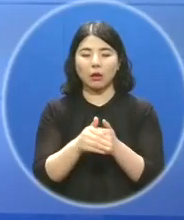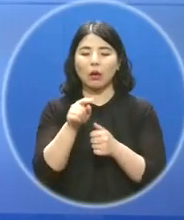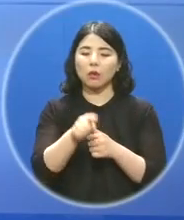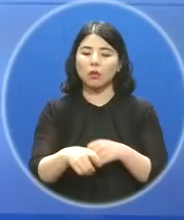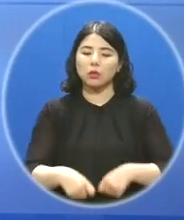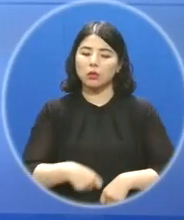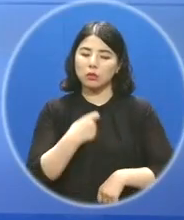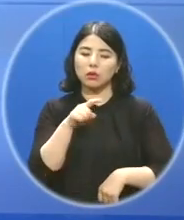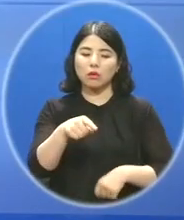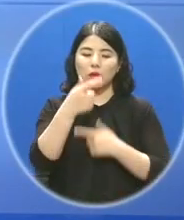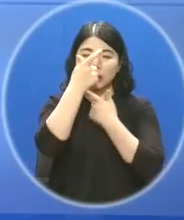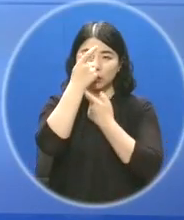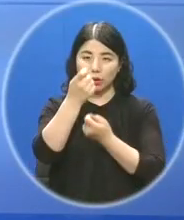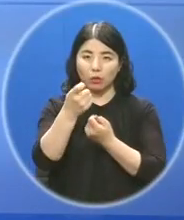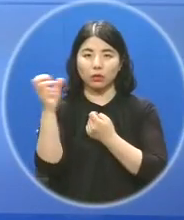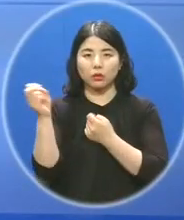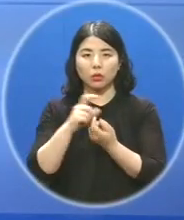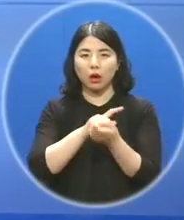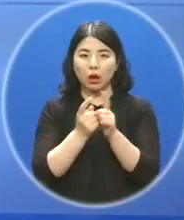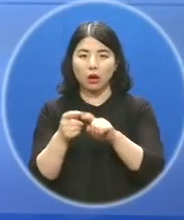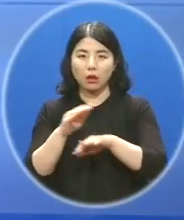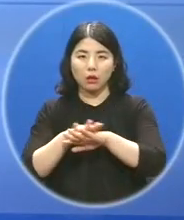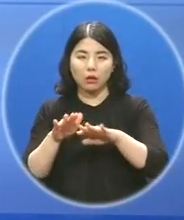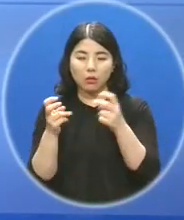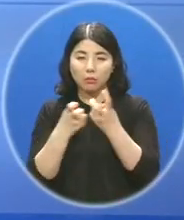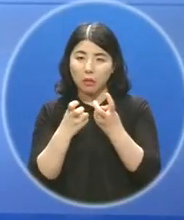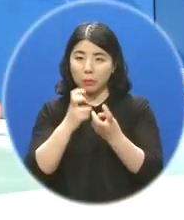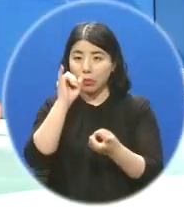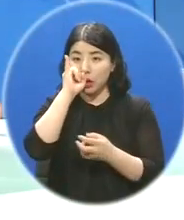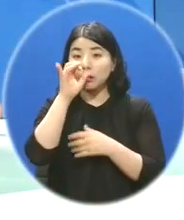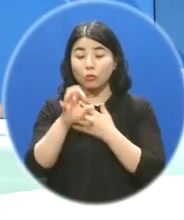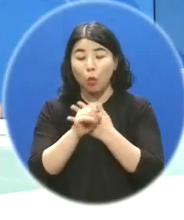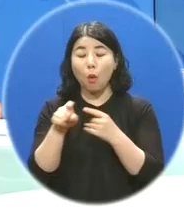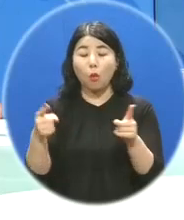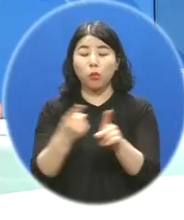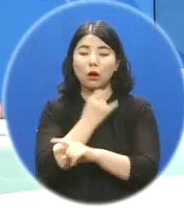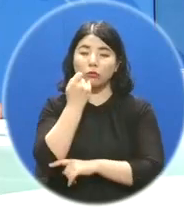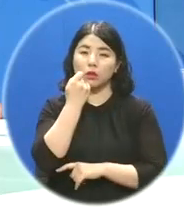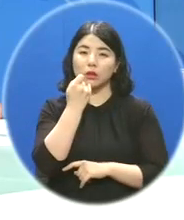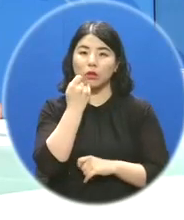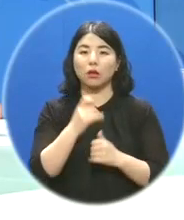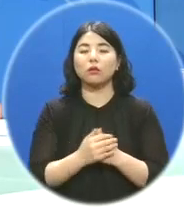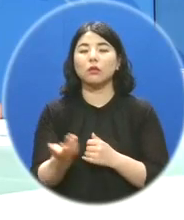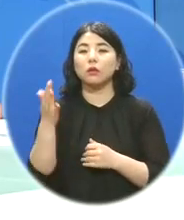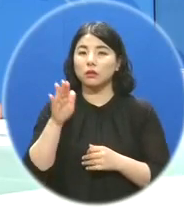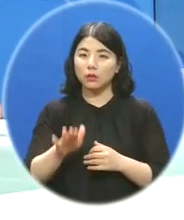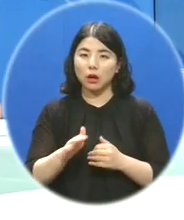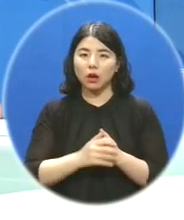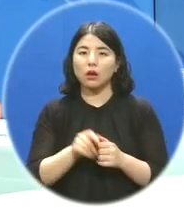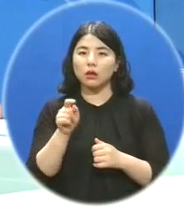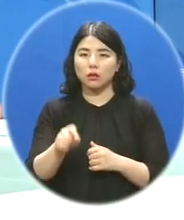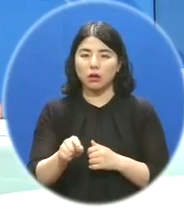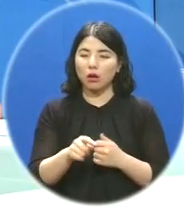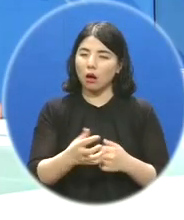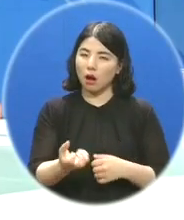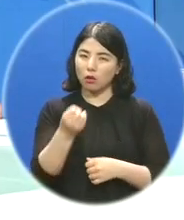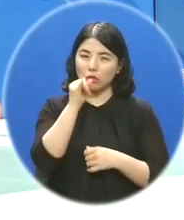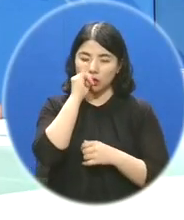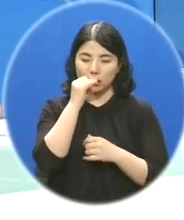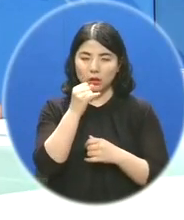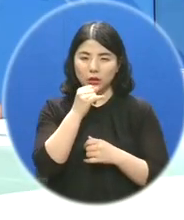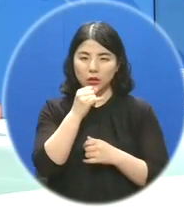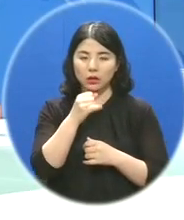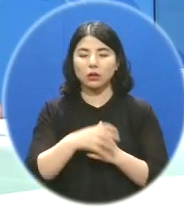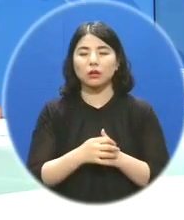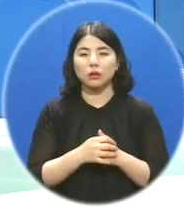거기에 적합한 그리고 대안이 될 수 있는 그 제도가 있다라면 저희도 뭐 바꾸는 건 좋죠. 그러나 이제 이것이 가지고 있는 절대적